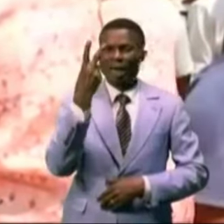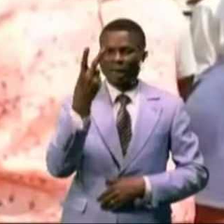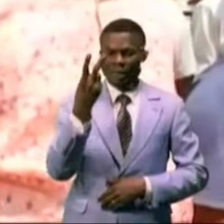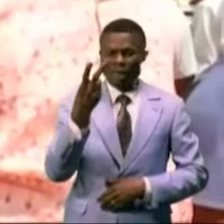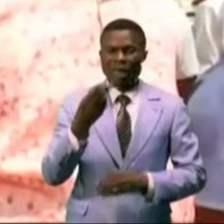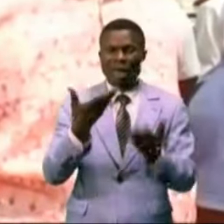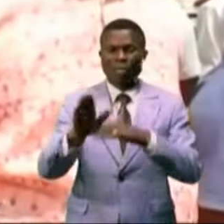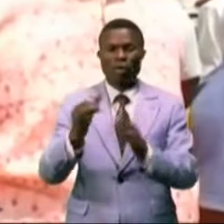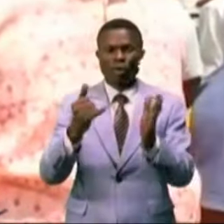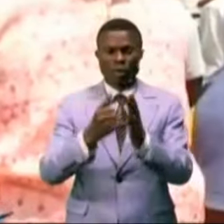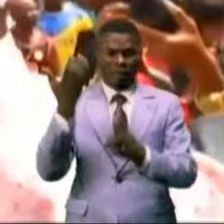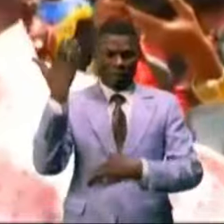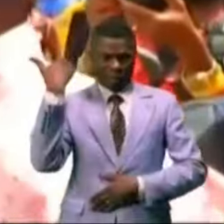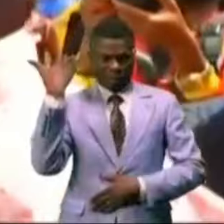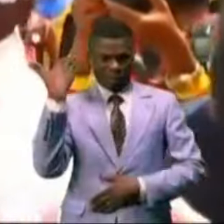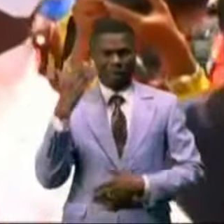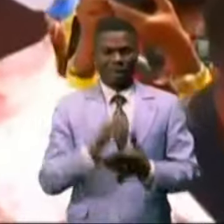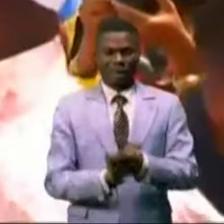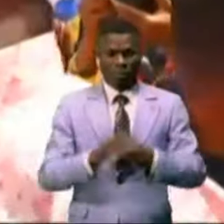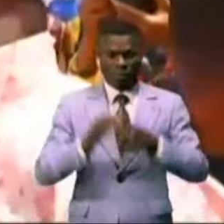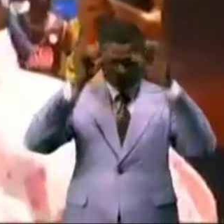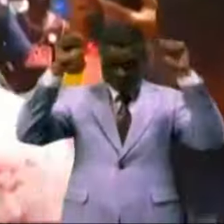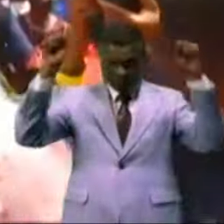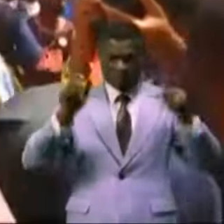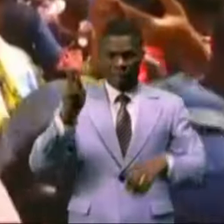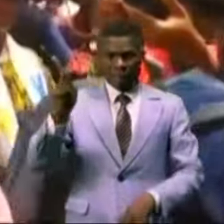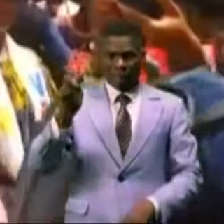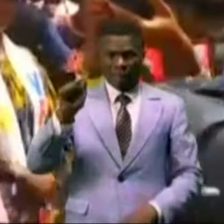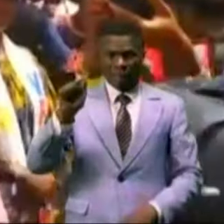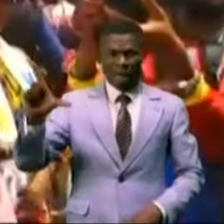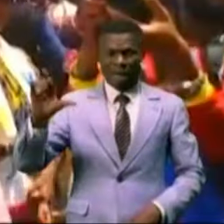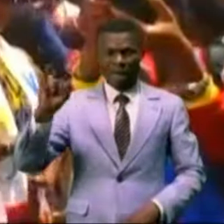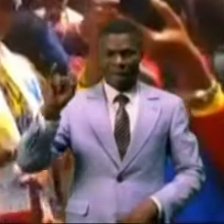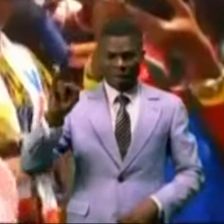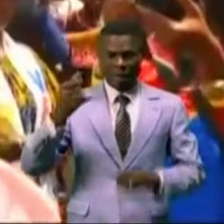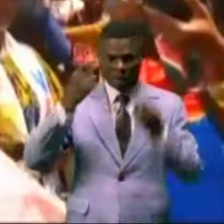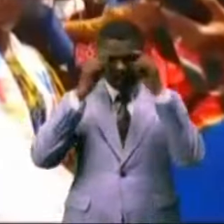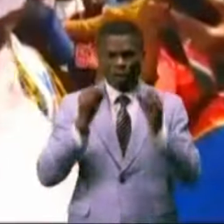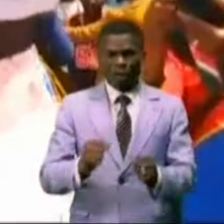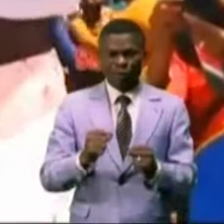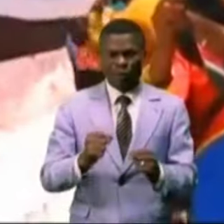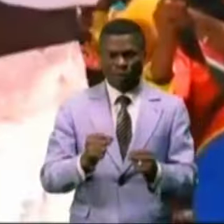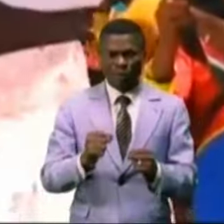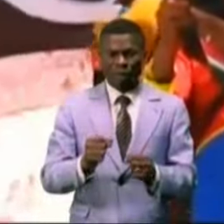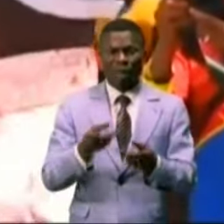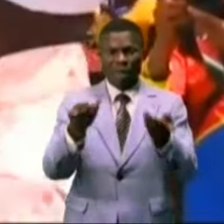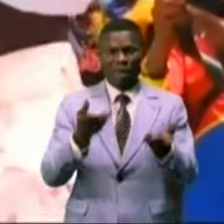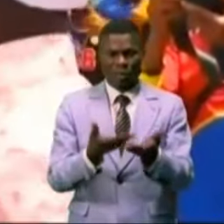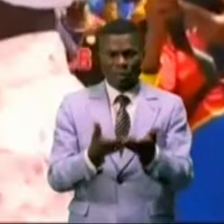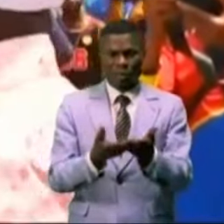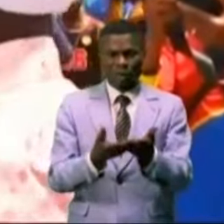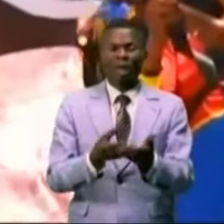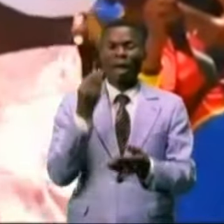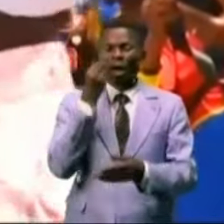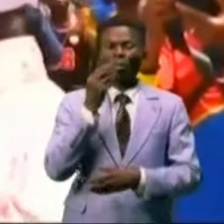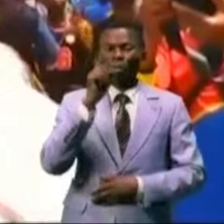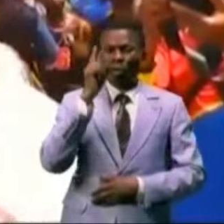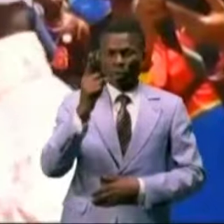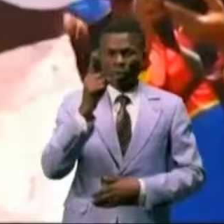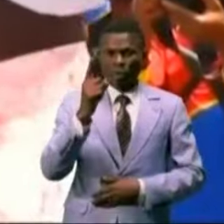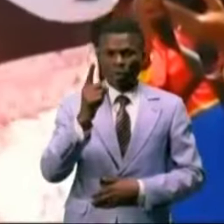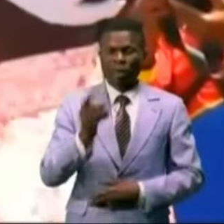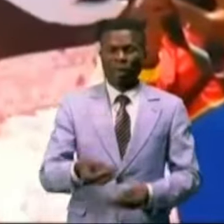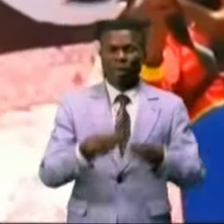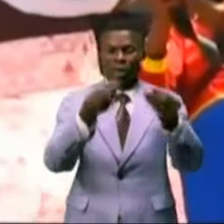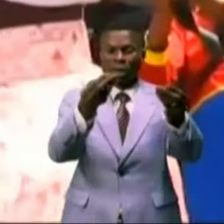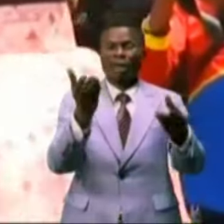dernier. Mémo en main, le président Kalimboui, très déterminé à en finir avec ces rebelles terroristes, est allé déposer